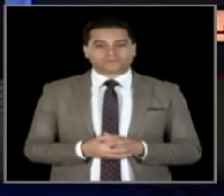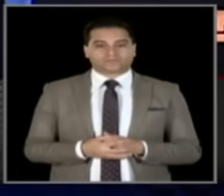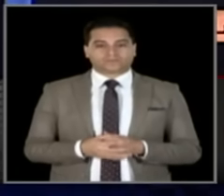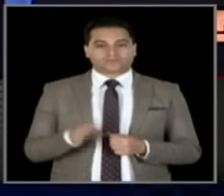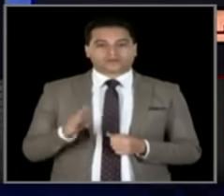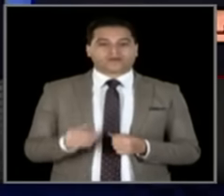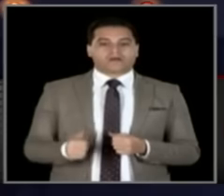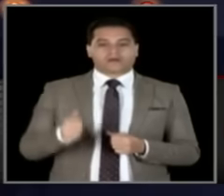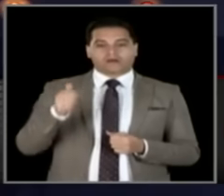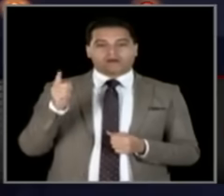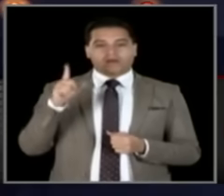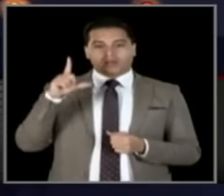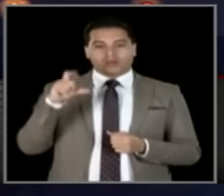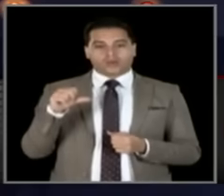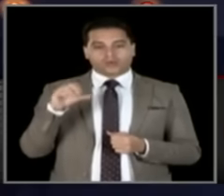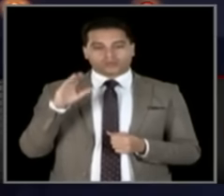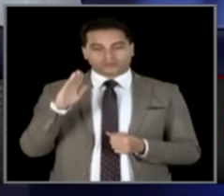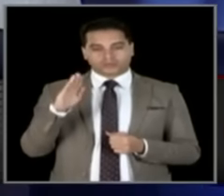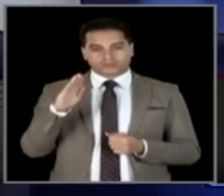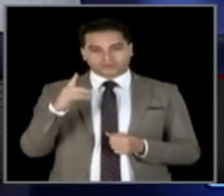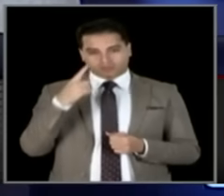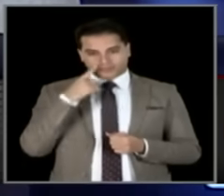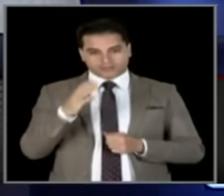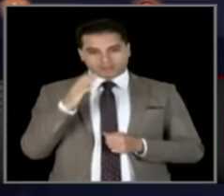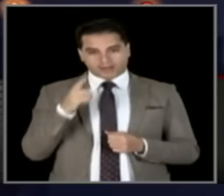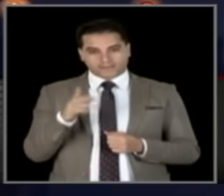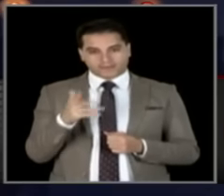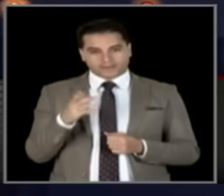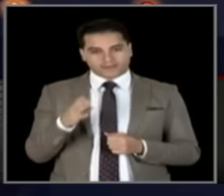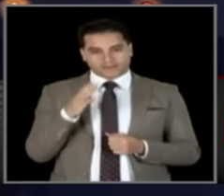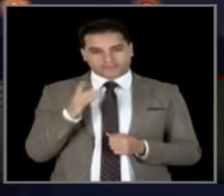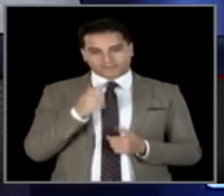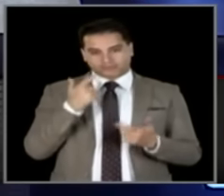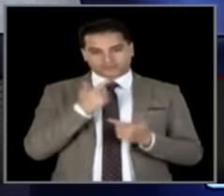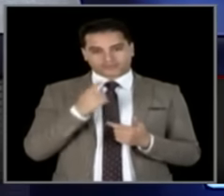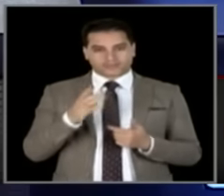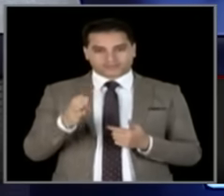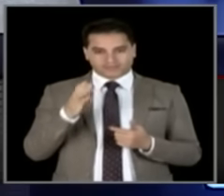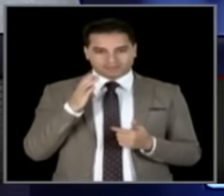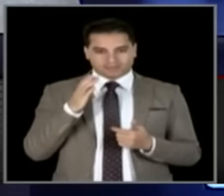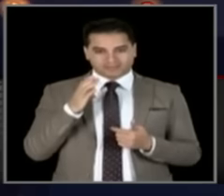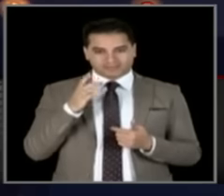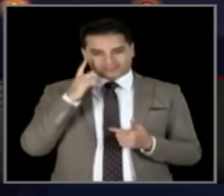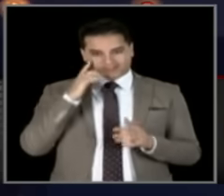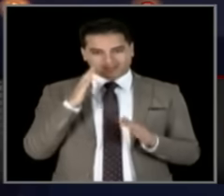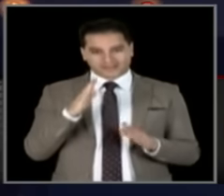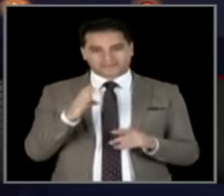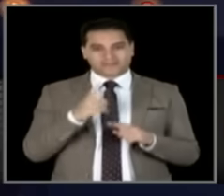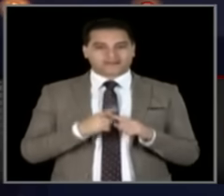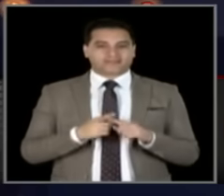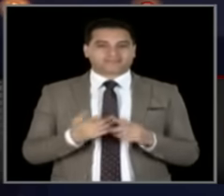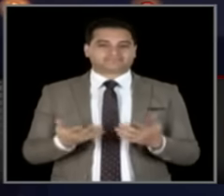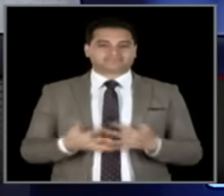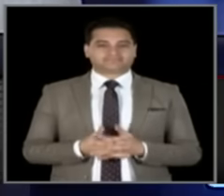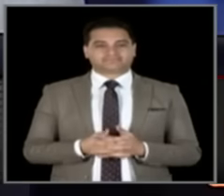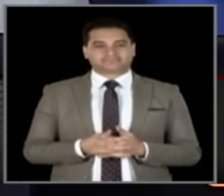كارلوس زفون. محمد الغريب، إجابة إيه؟ حكا طبعا. لا مش مضحك. أنت صدمنا أنا كمان. إجابة خاطئة بقى.